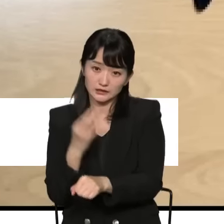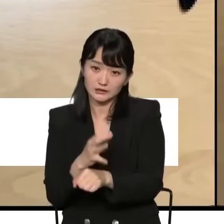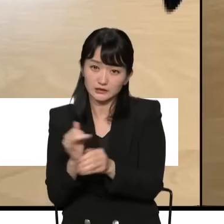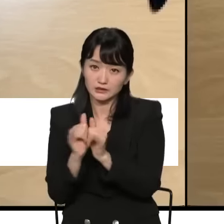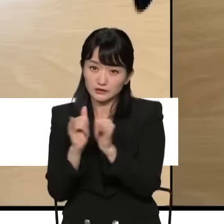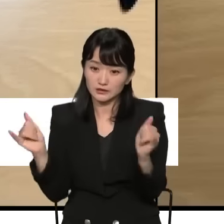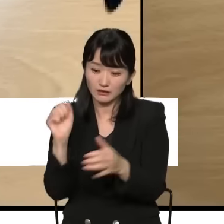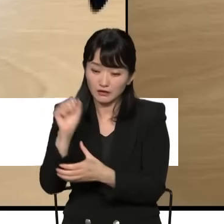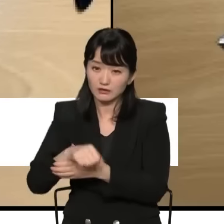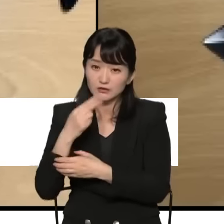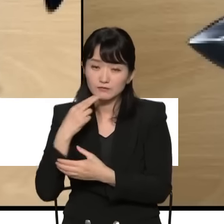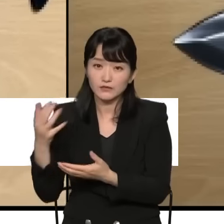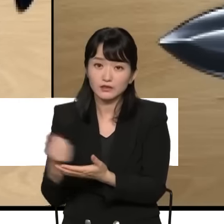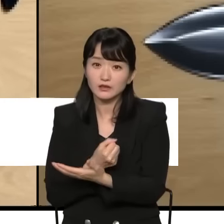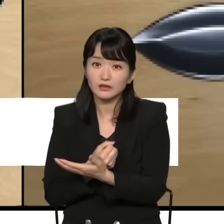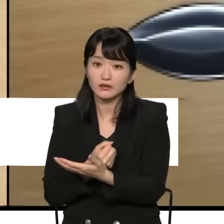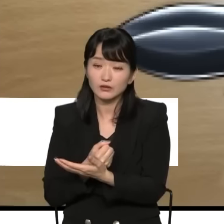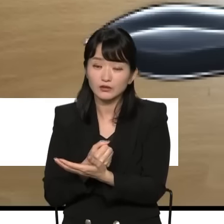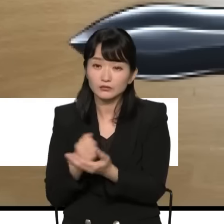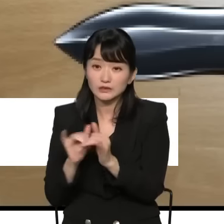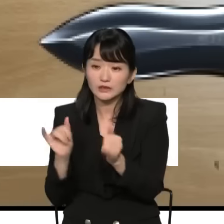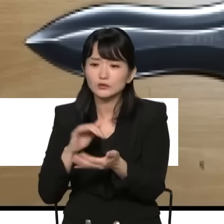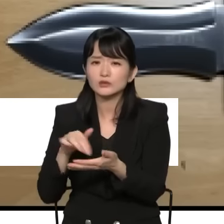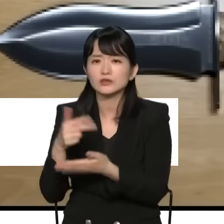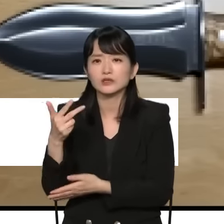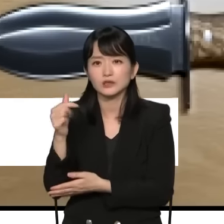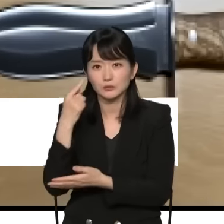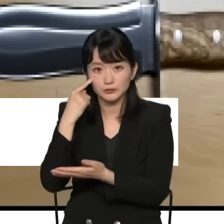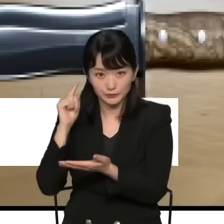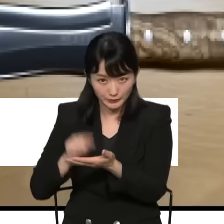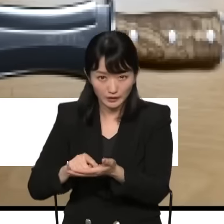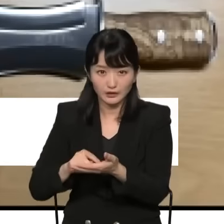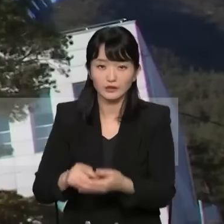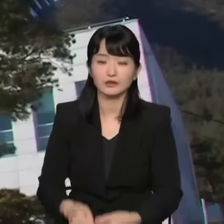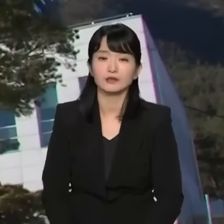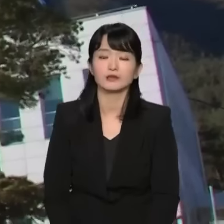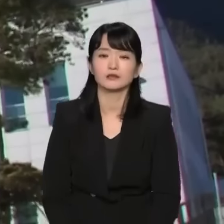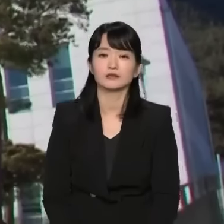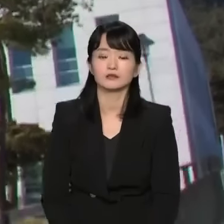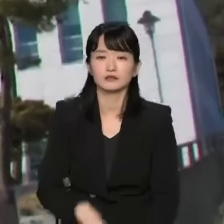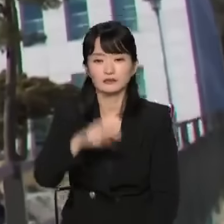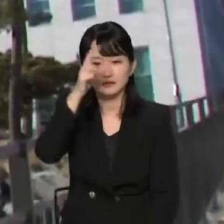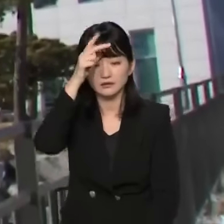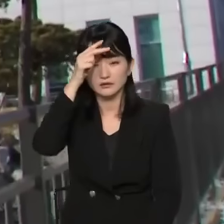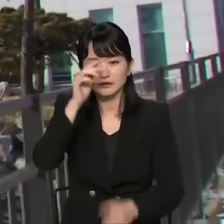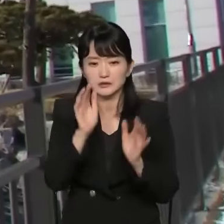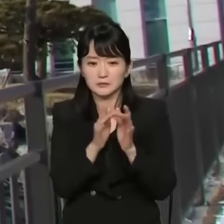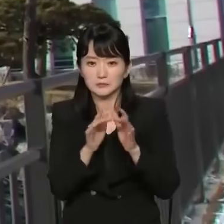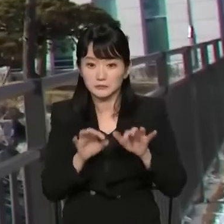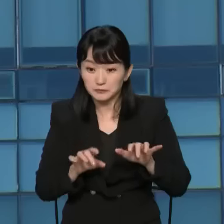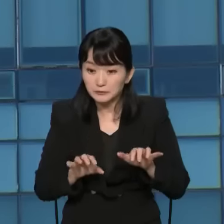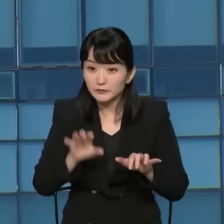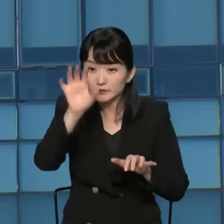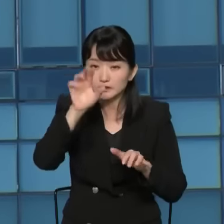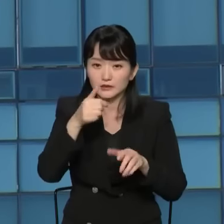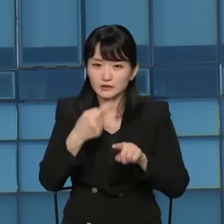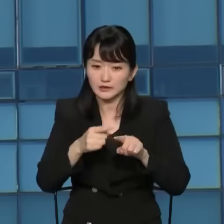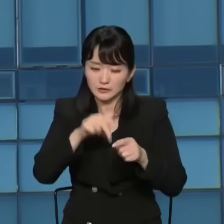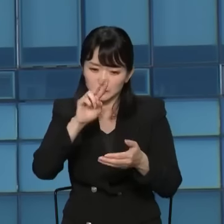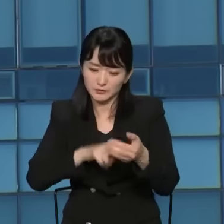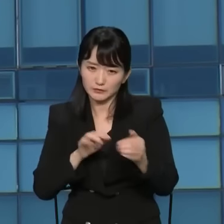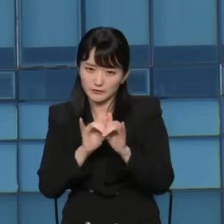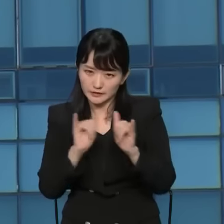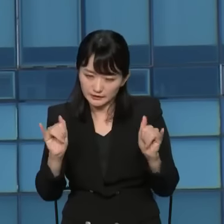중엔 허가 없이 소지했던 구매자도 7명이나 된 것으로 드러났습니다. 경찰은 온라인상으로 칼을 판매해온